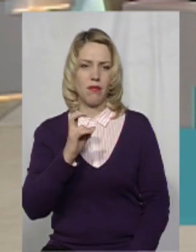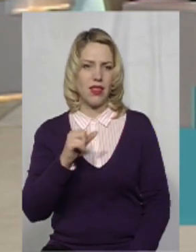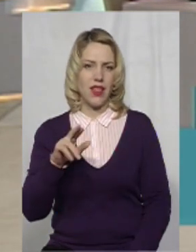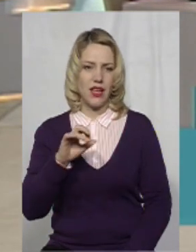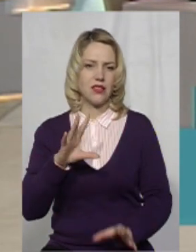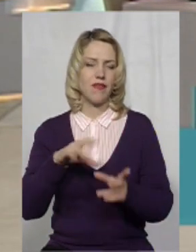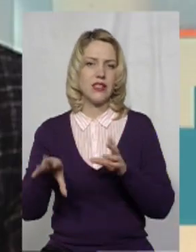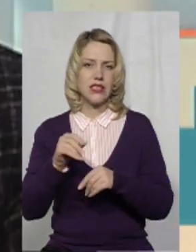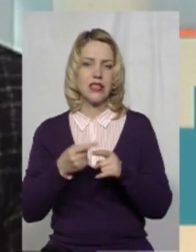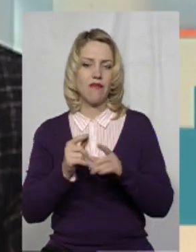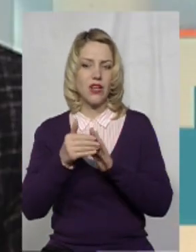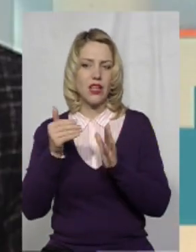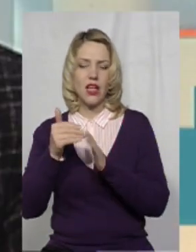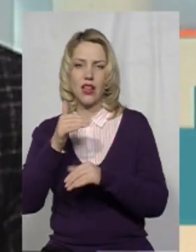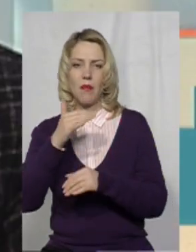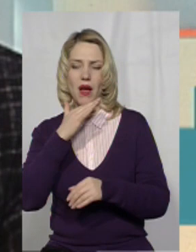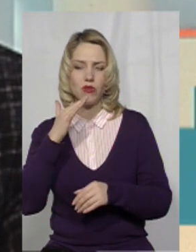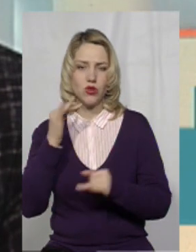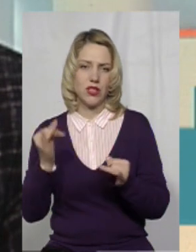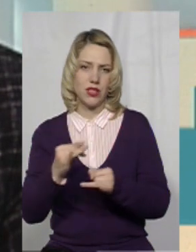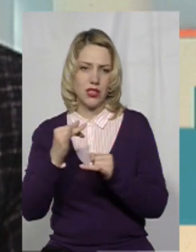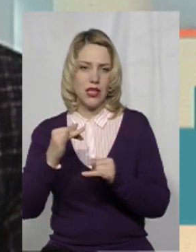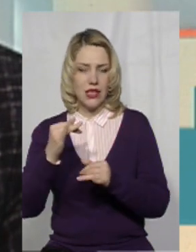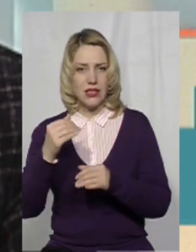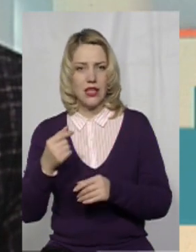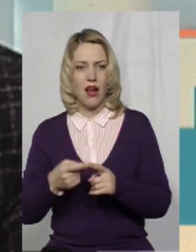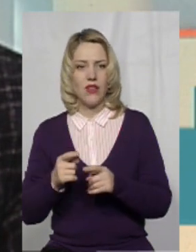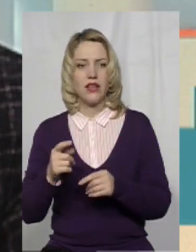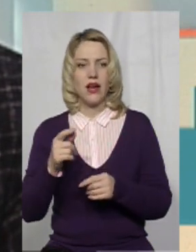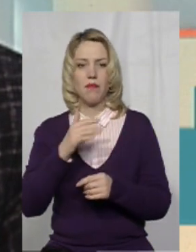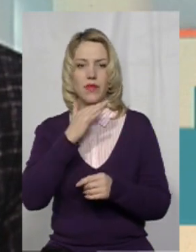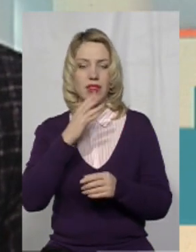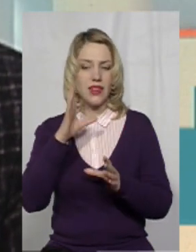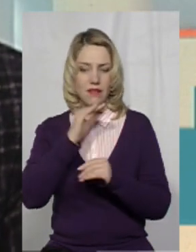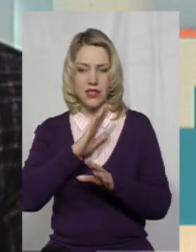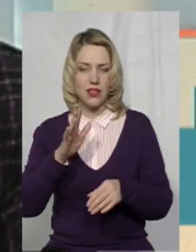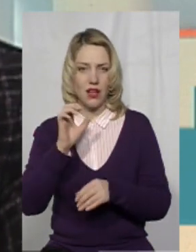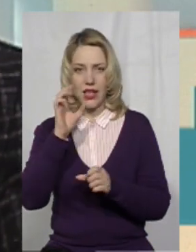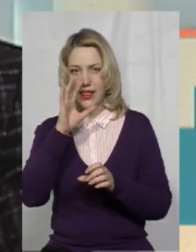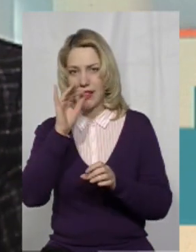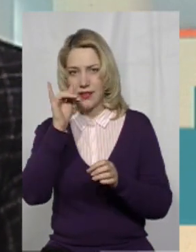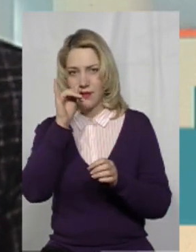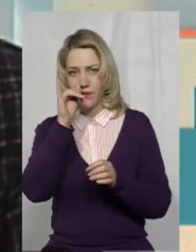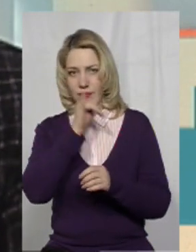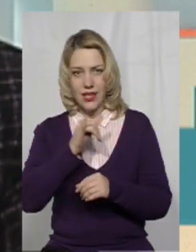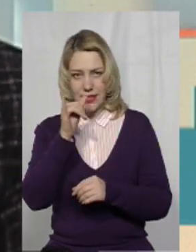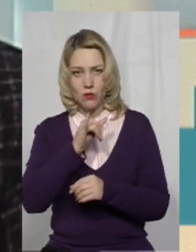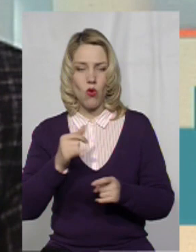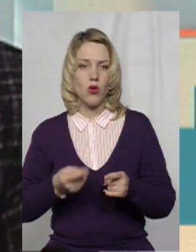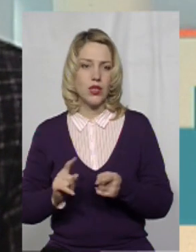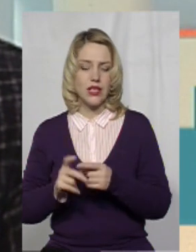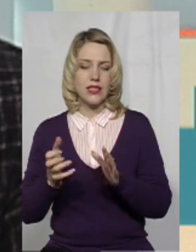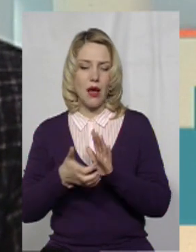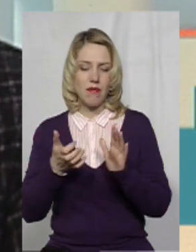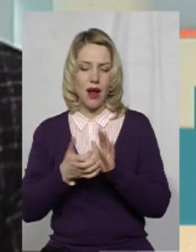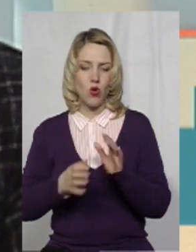продукцію. Це все викликало дуже велике зацікавлення. Звичайно, ми не встигли, не змогли за браком, скажімо так,